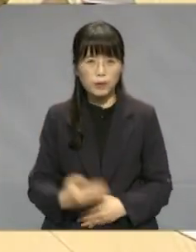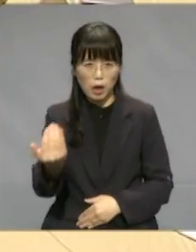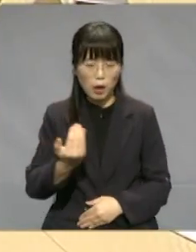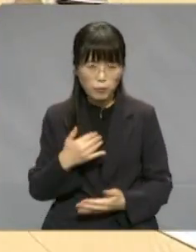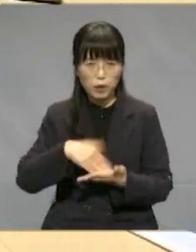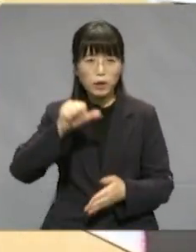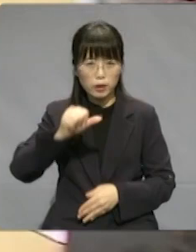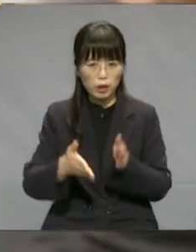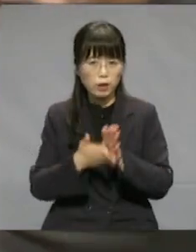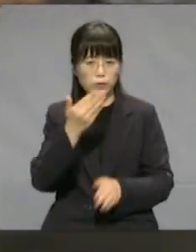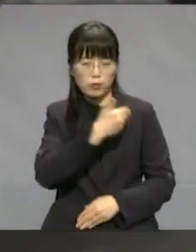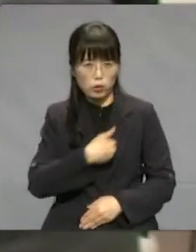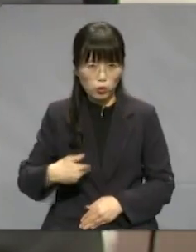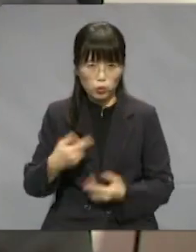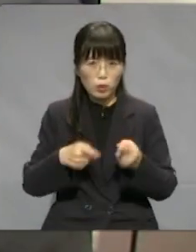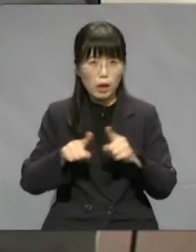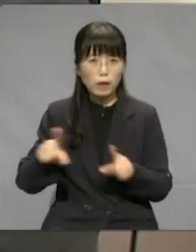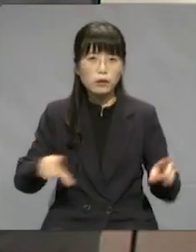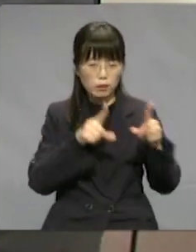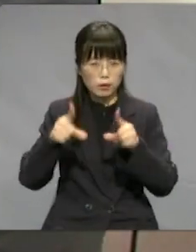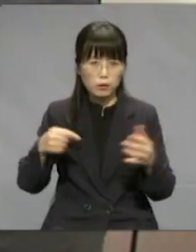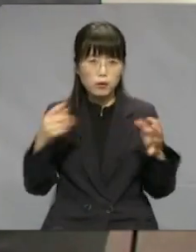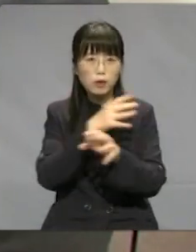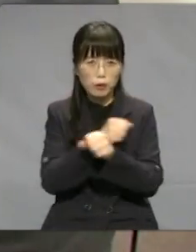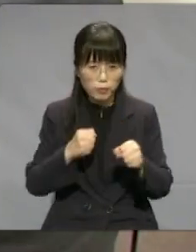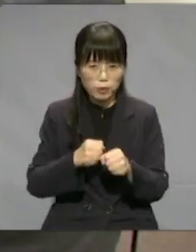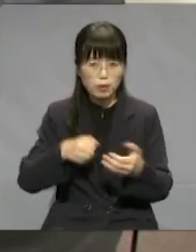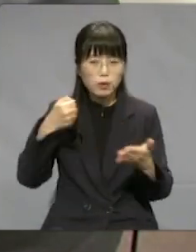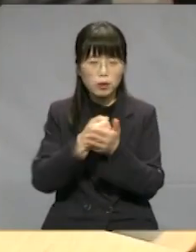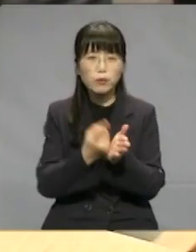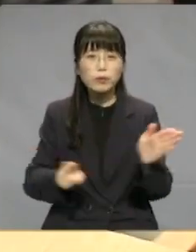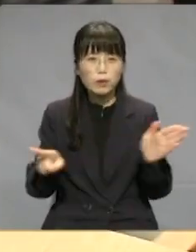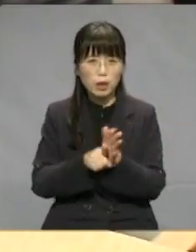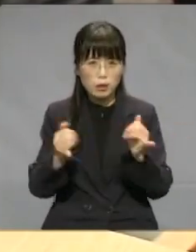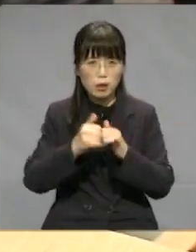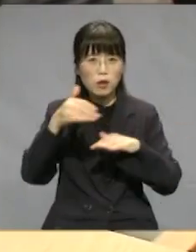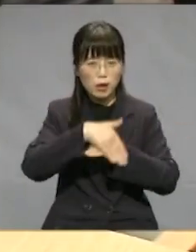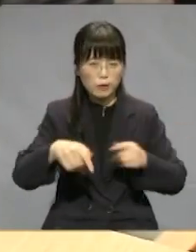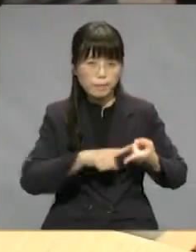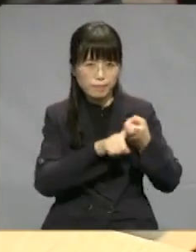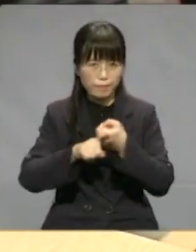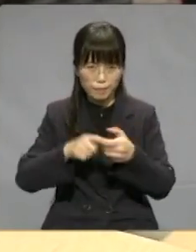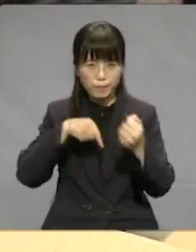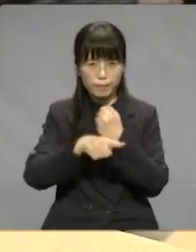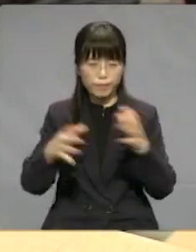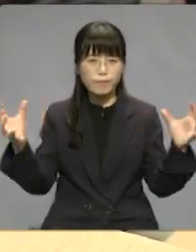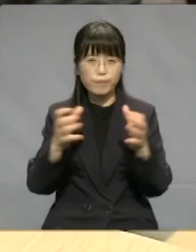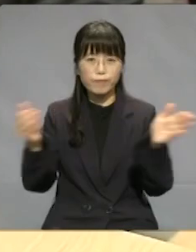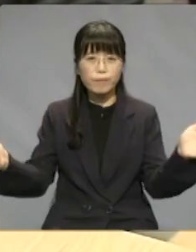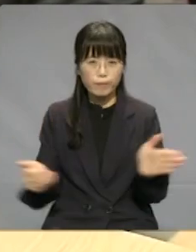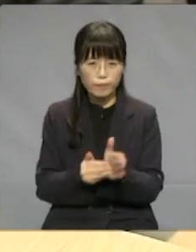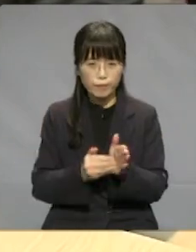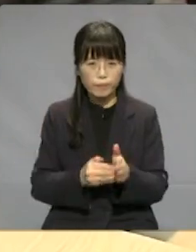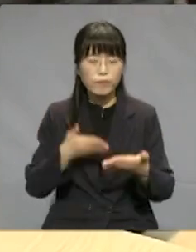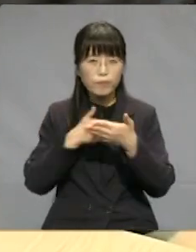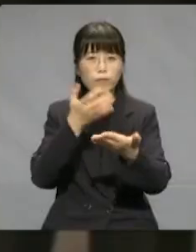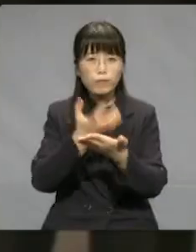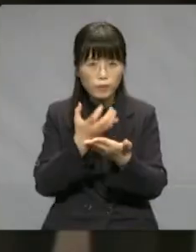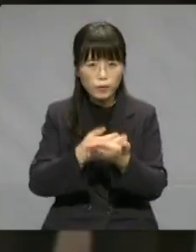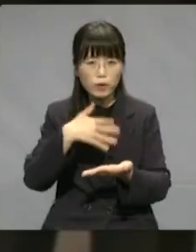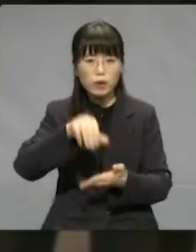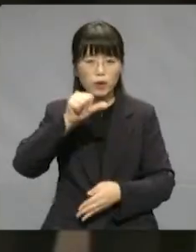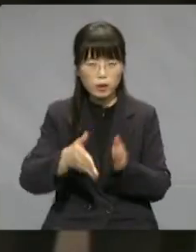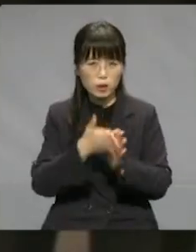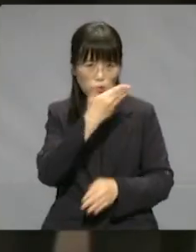앞서 5개 시군은 상생 협약을 맺고 지정을 위한 전략적 연대에 뜻을 모았습니다. 건의문엔